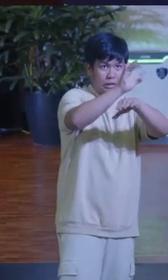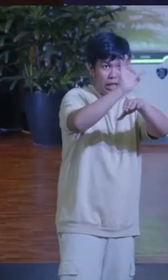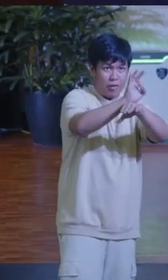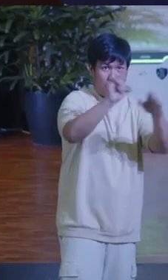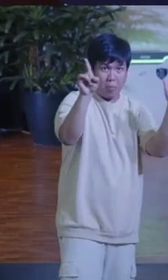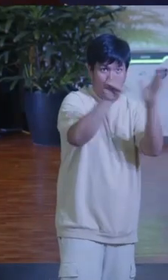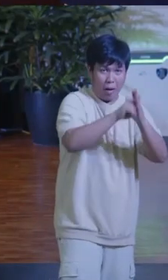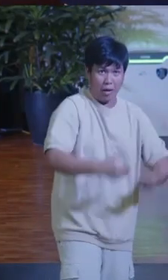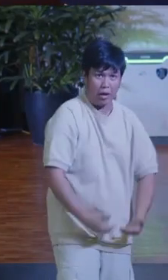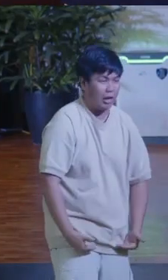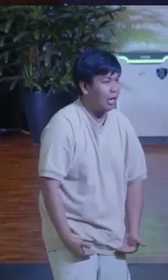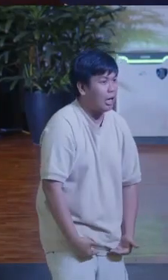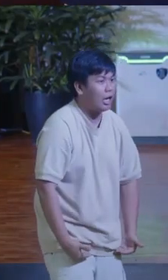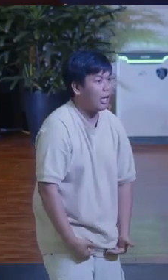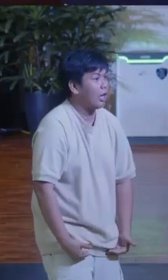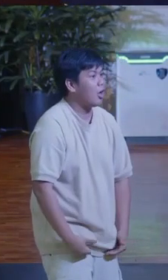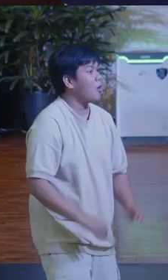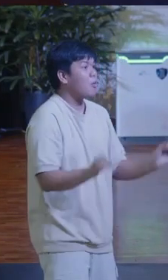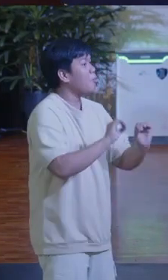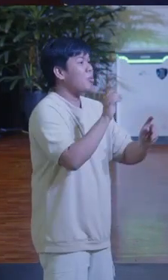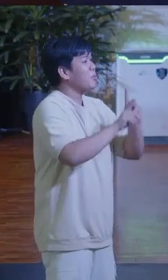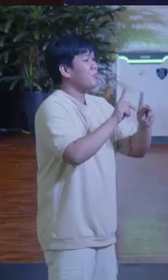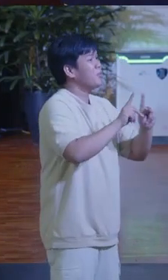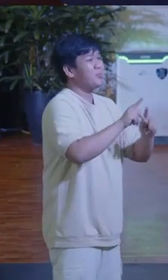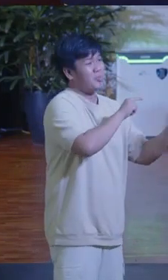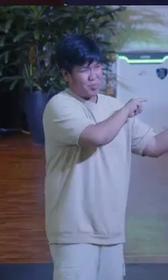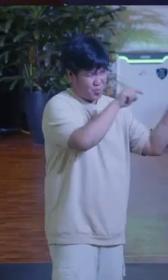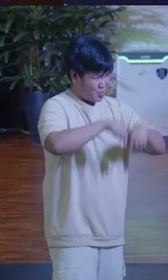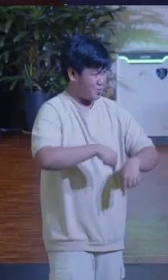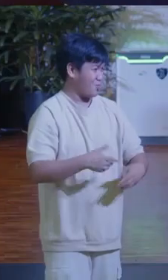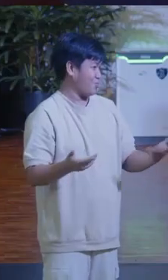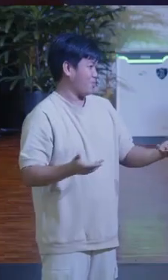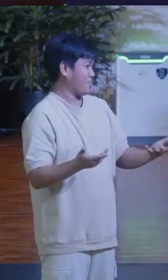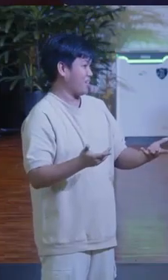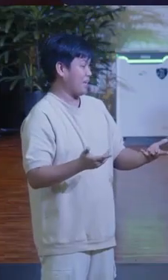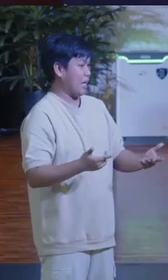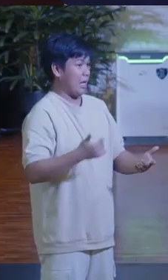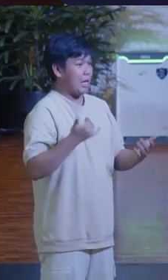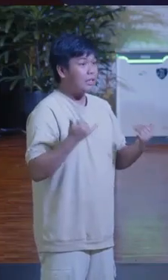bawal. Hindi lang po natin ini-encourage.